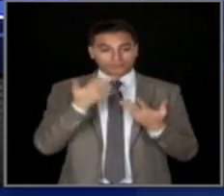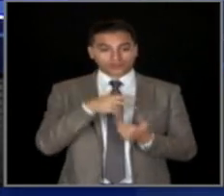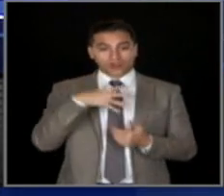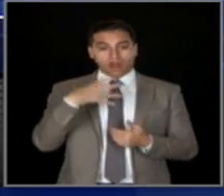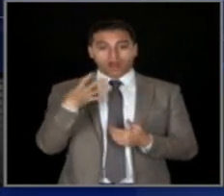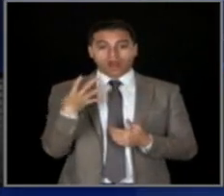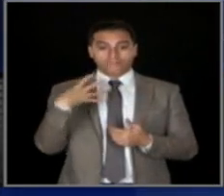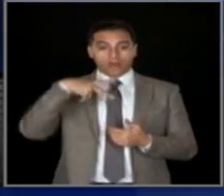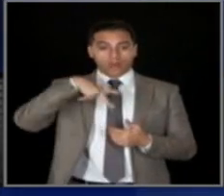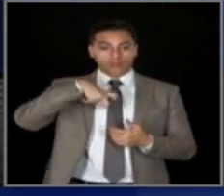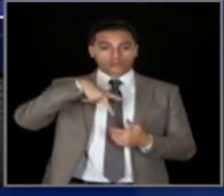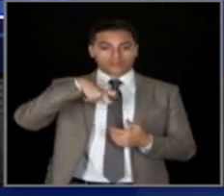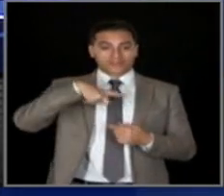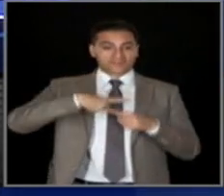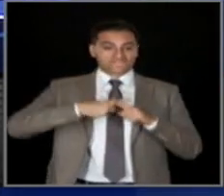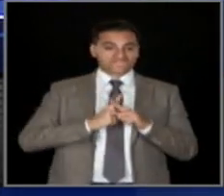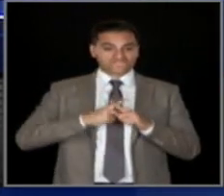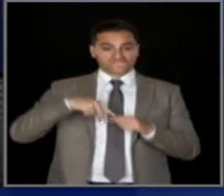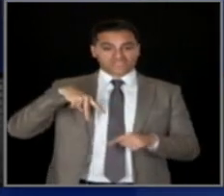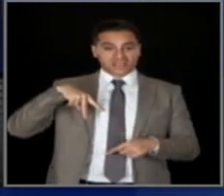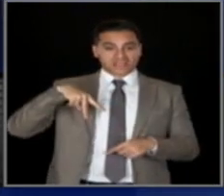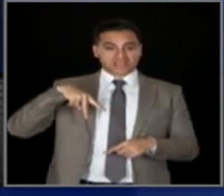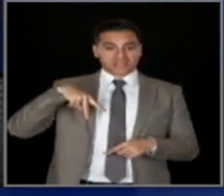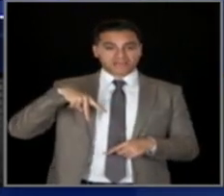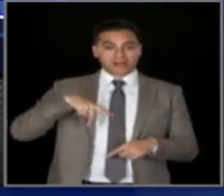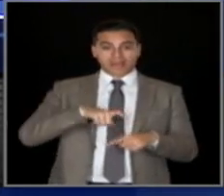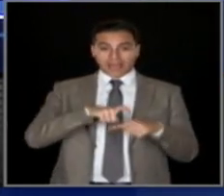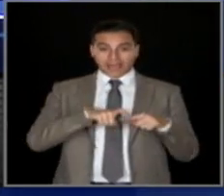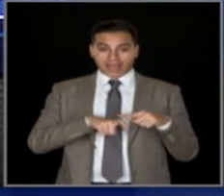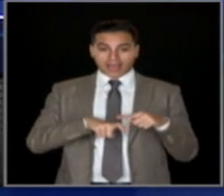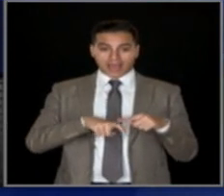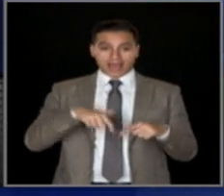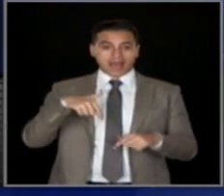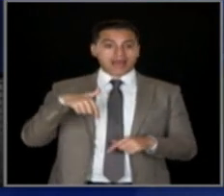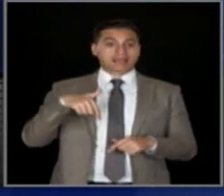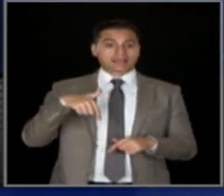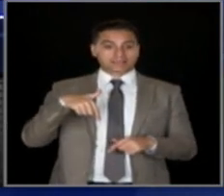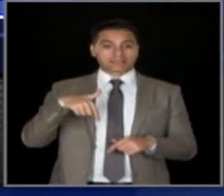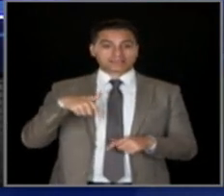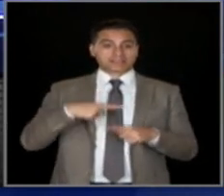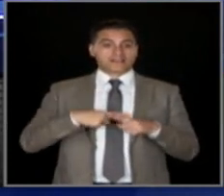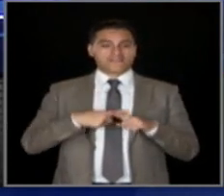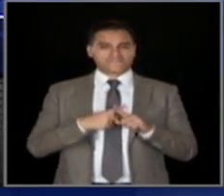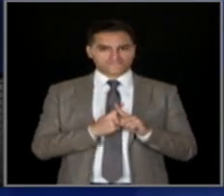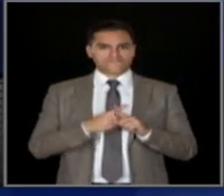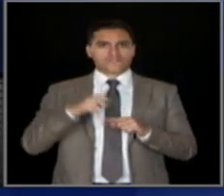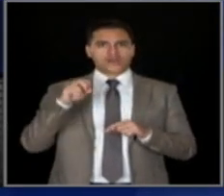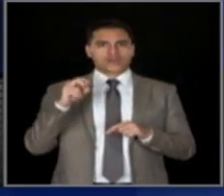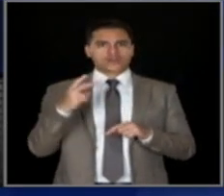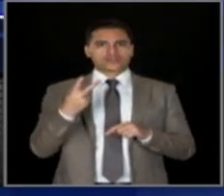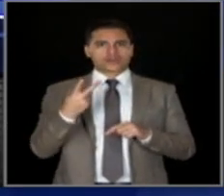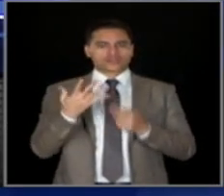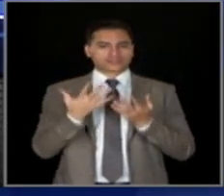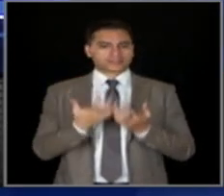حل المسألة الآتية: 84 في 8 على 6